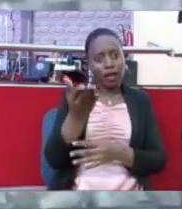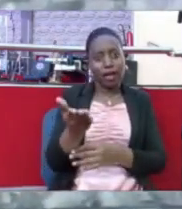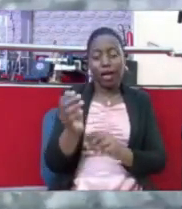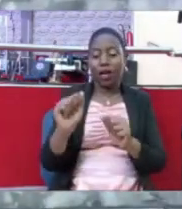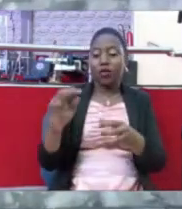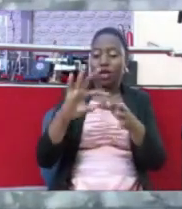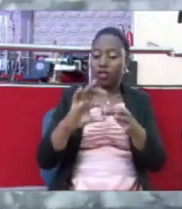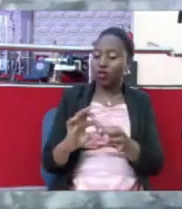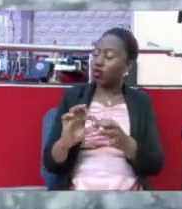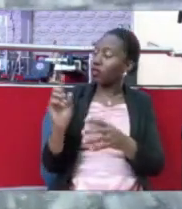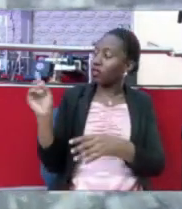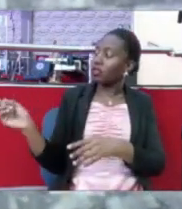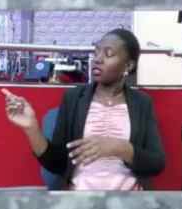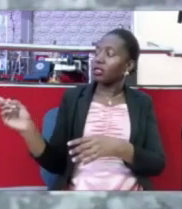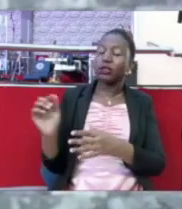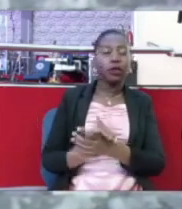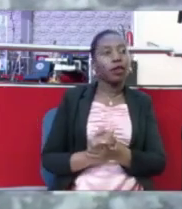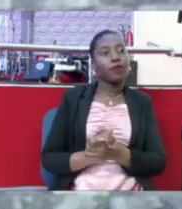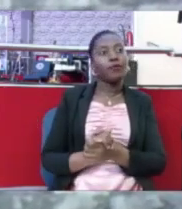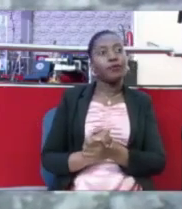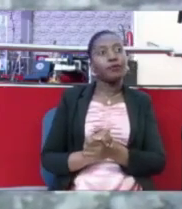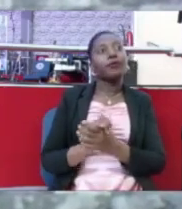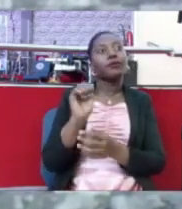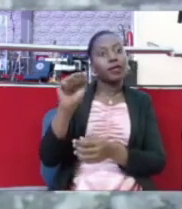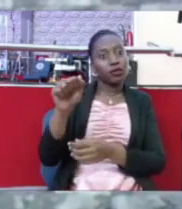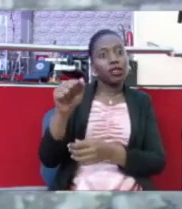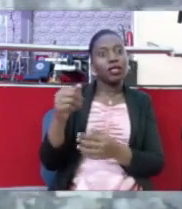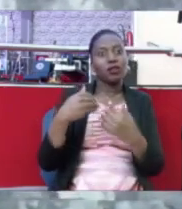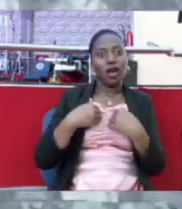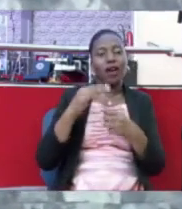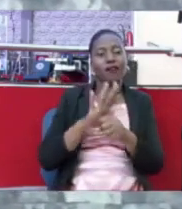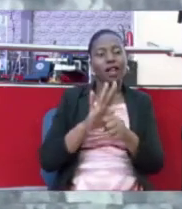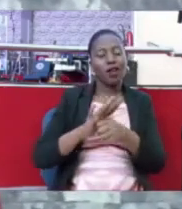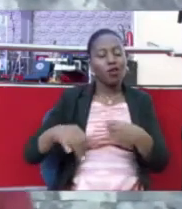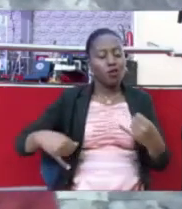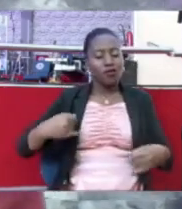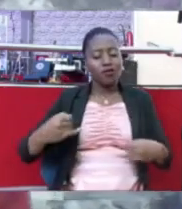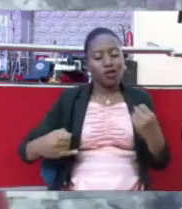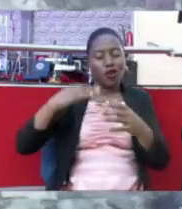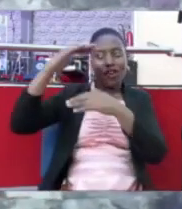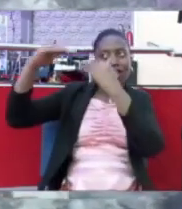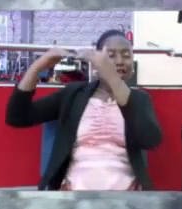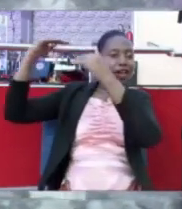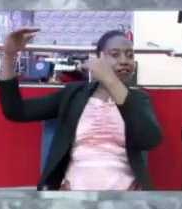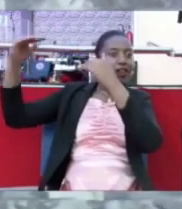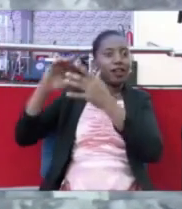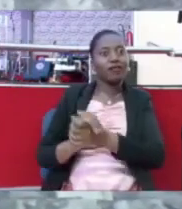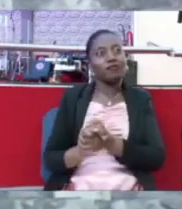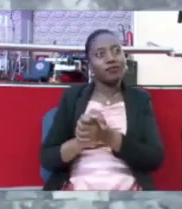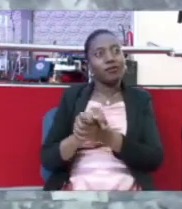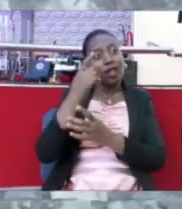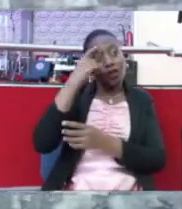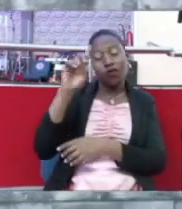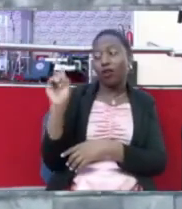Unaweza jiunga na huyu mmoja? Yes, there is a lot of joy in heaven. Ninajua kuna furaha nyingi kule mbinguni. For